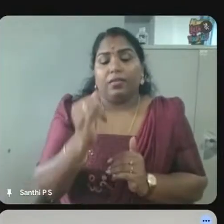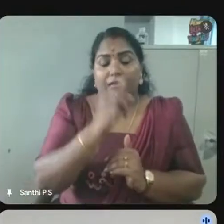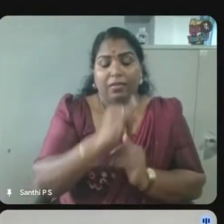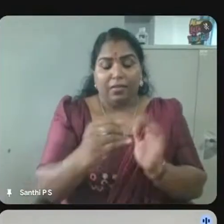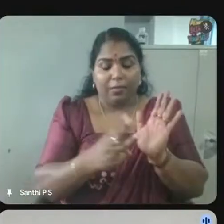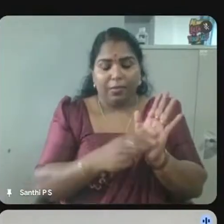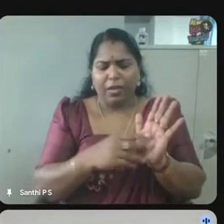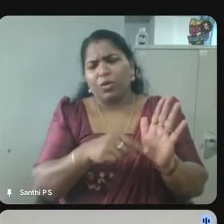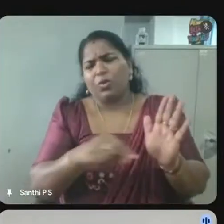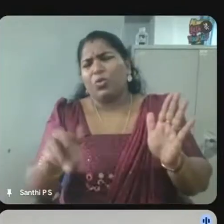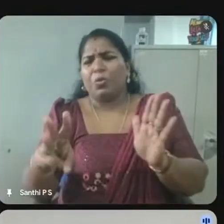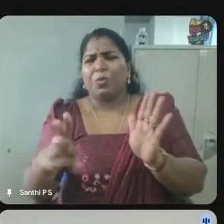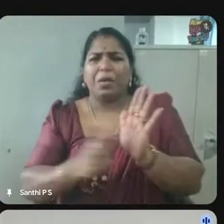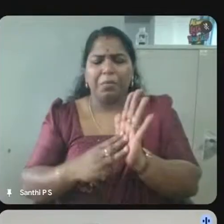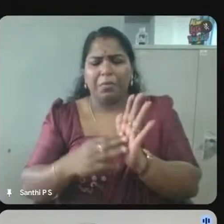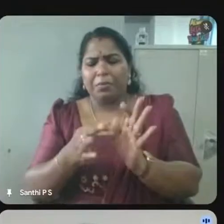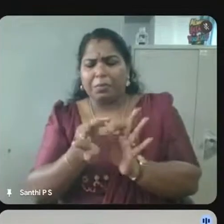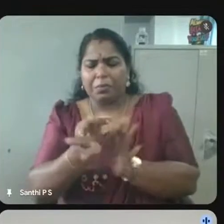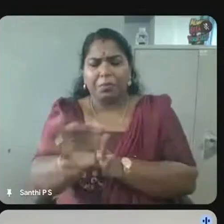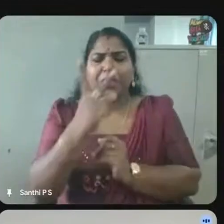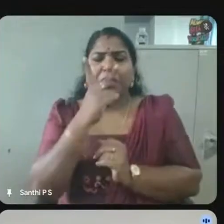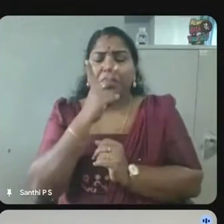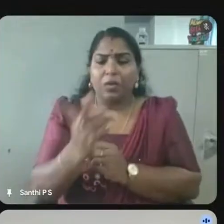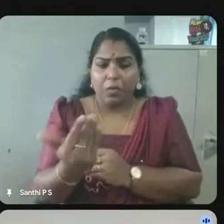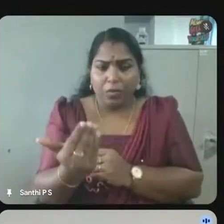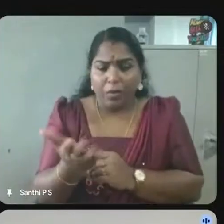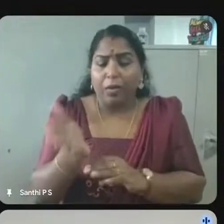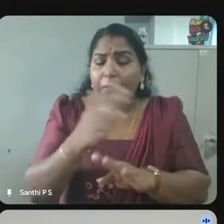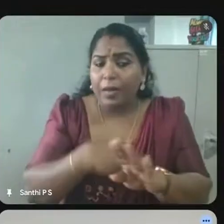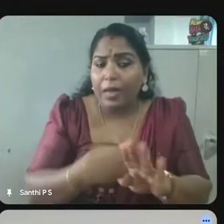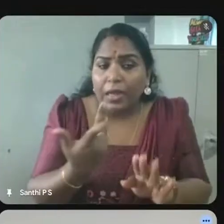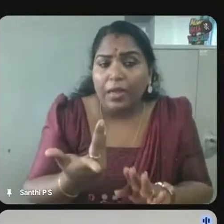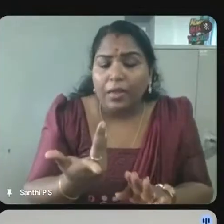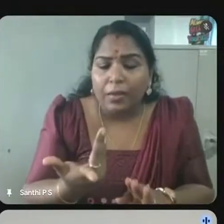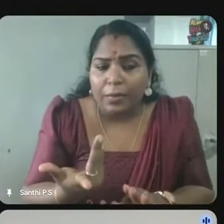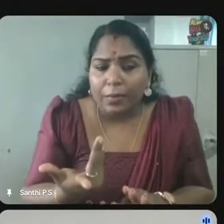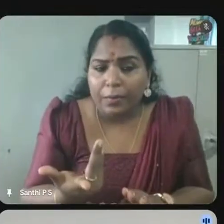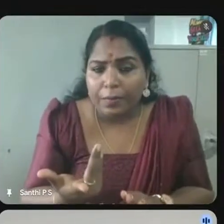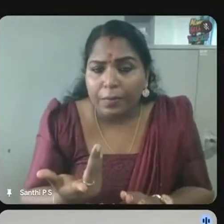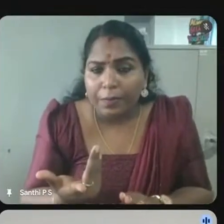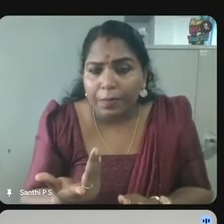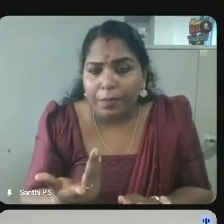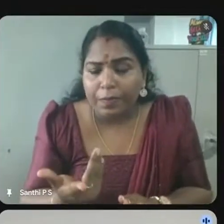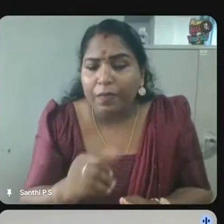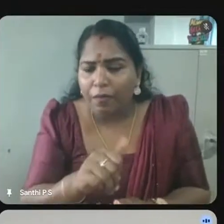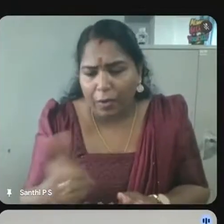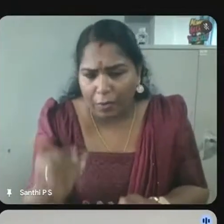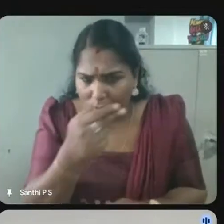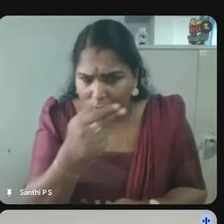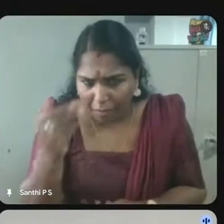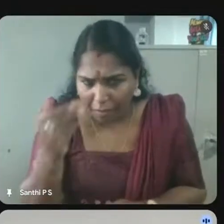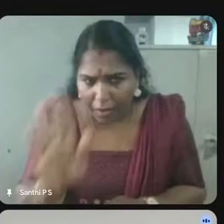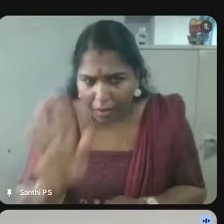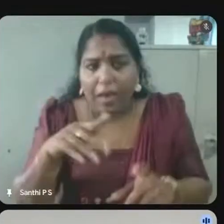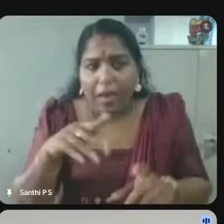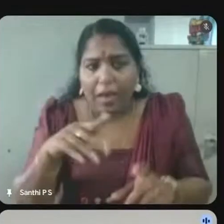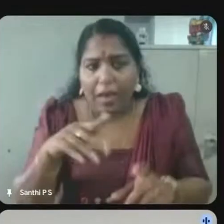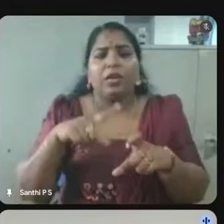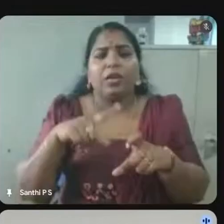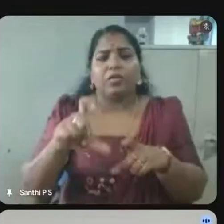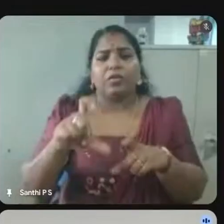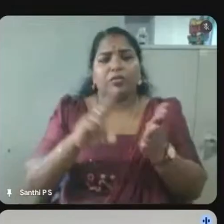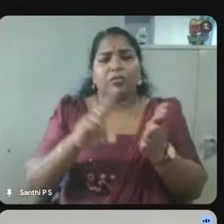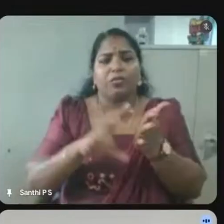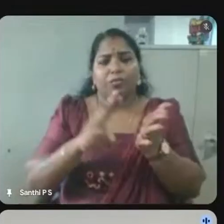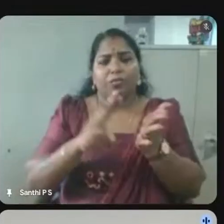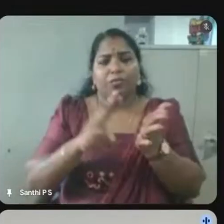ആളുകളെ നമ്മൾ സിവിയർ വിഷ്വൽ ഇമ്പയർമെന്റ് എന്ന് നേരത്തെ ക്ലാസിഫിക്കേഷനിൽ പറഞ്ഞെങ്കിലും ഇതിനെ വേറൊരു പേരിൽ വിളിക്കുന്നുണ്ട്, എക്കണോമിക് ബ്ലൈൻഡ്നെസ്. എന്താ കാരണം